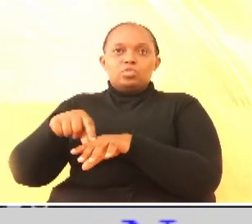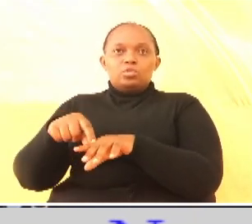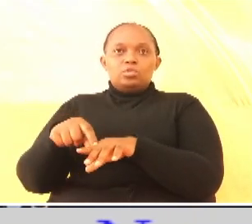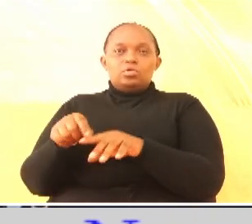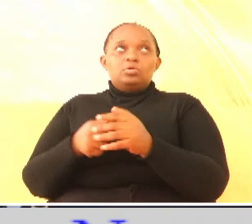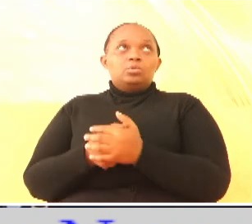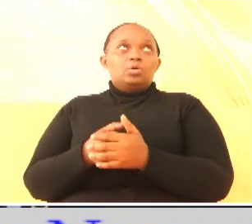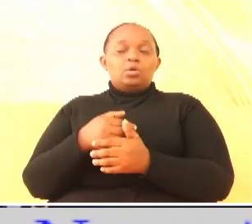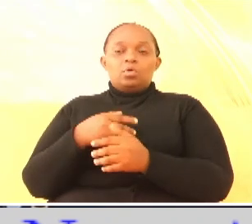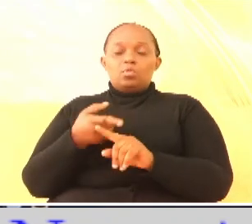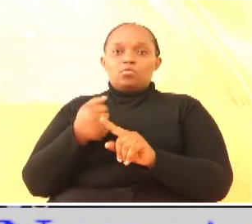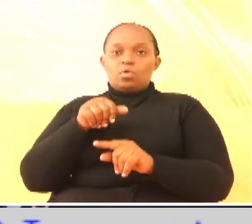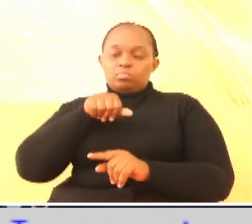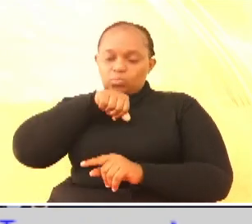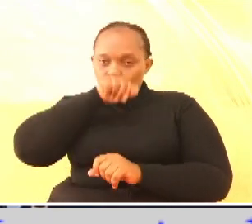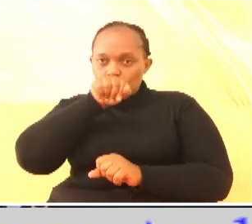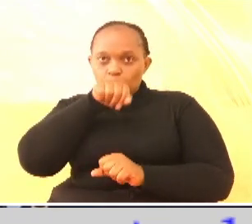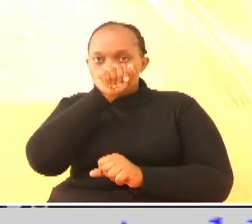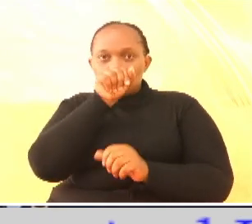Na mayai ya nyoka.